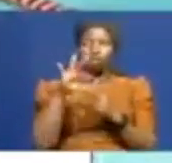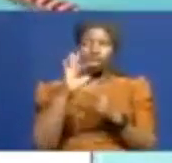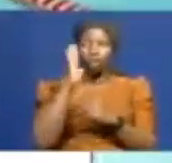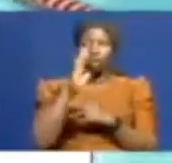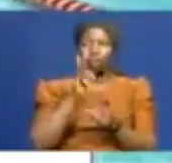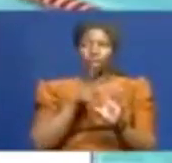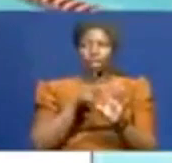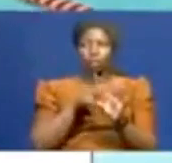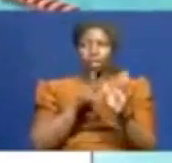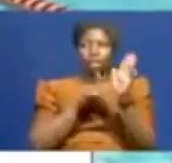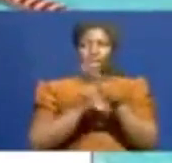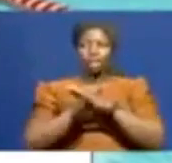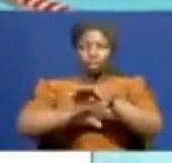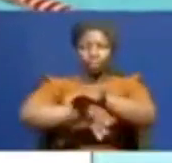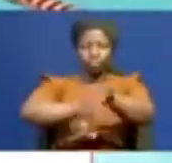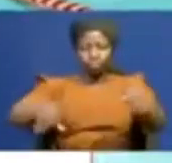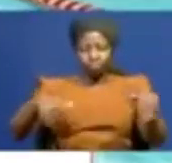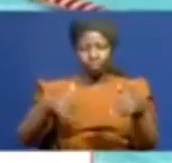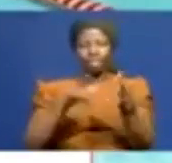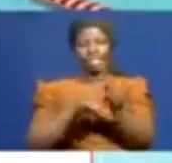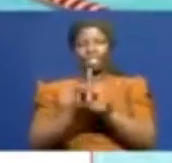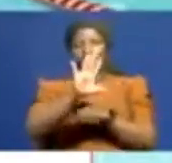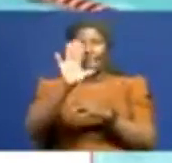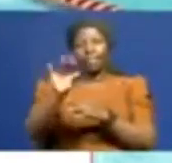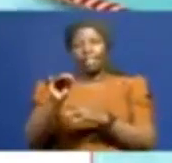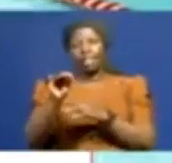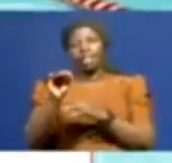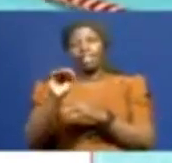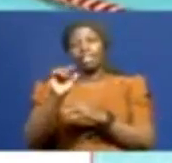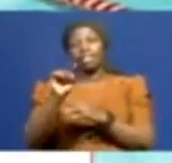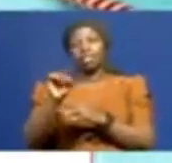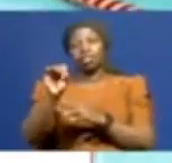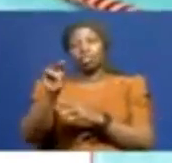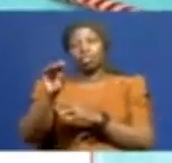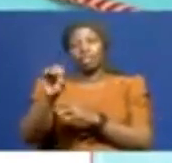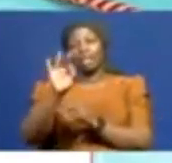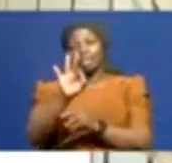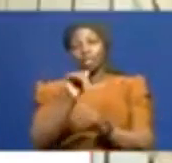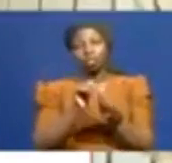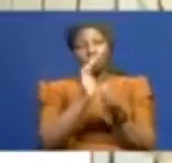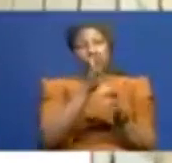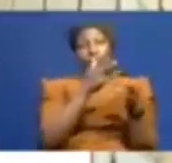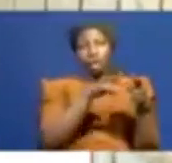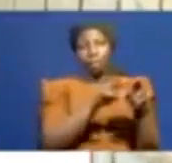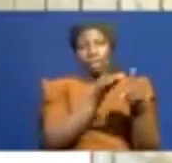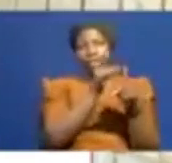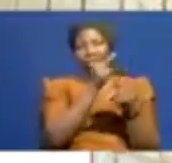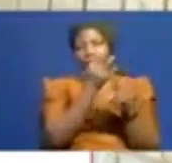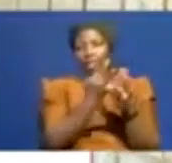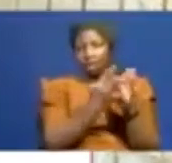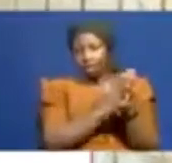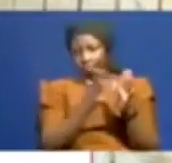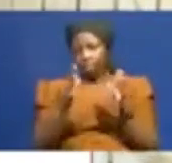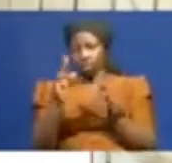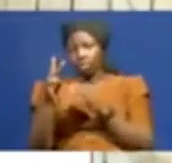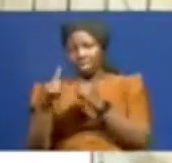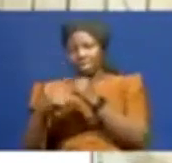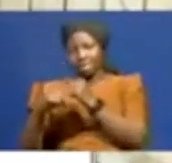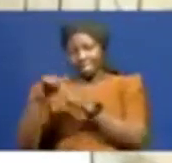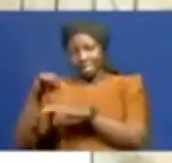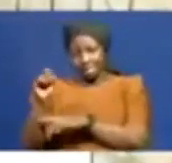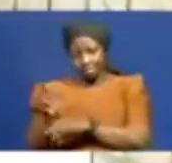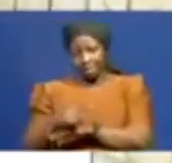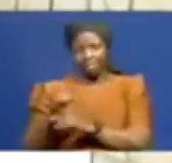barani Afrika almaarufu Zone 3 yatakayoandaliwa kati ya tarehe 23 na tarehe 26 mwezi huu jijini Kigali,